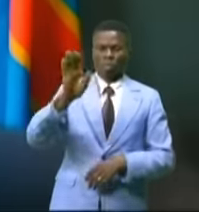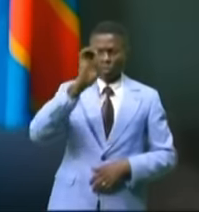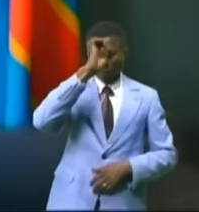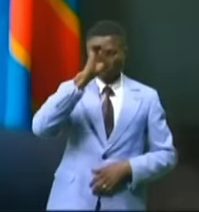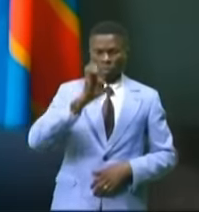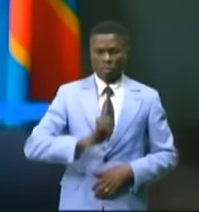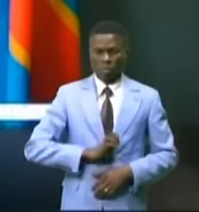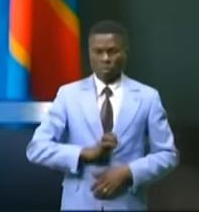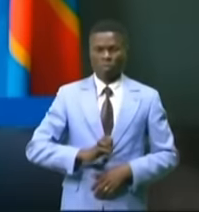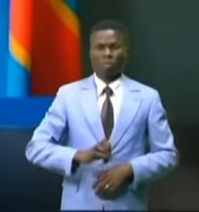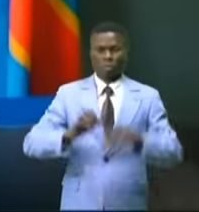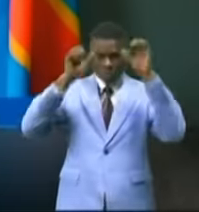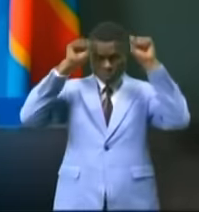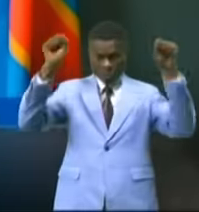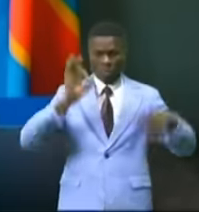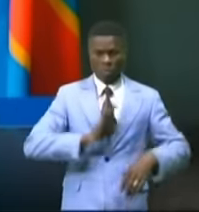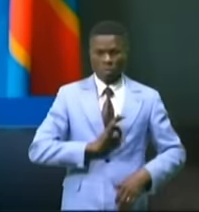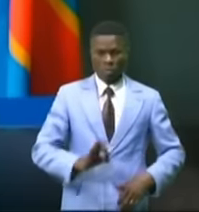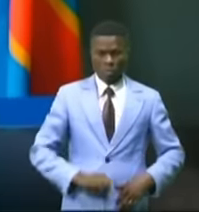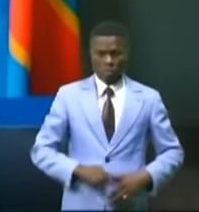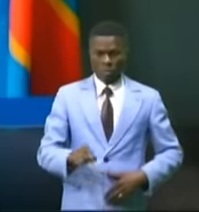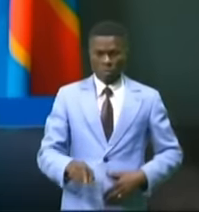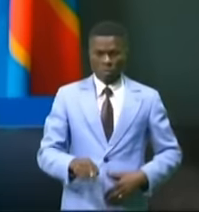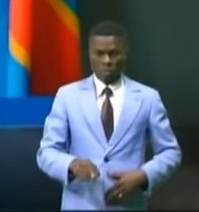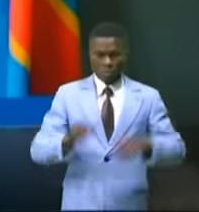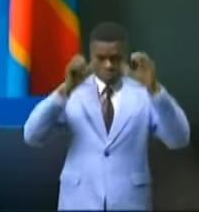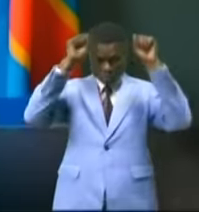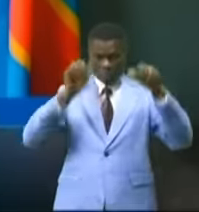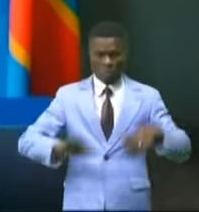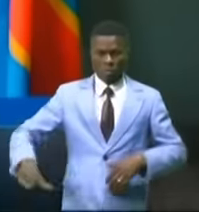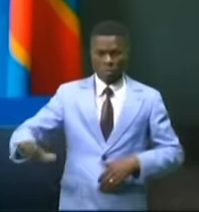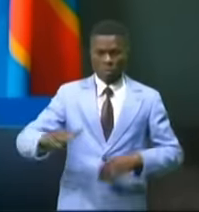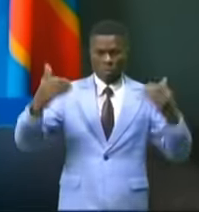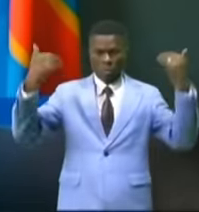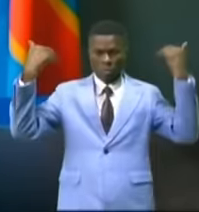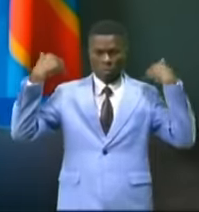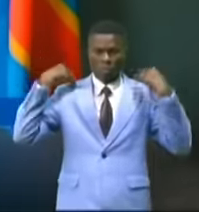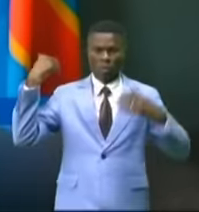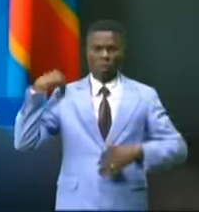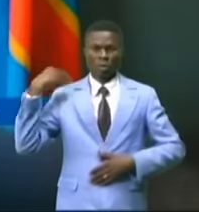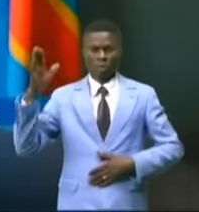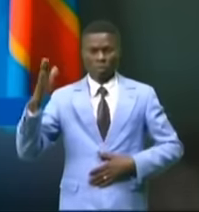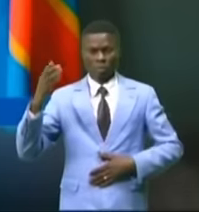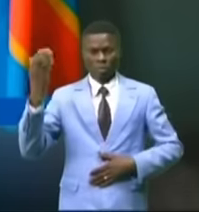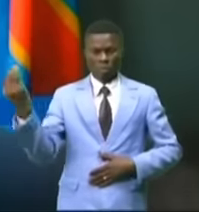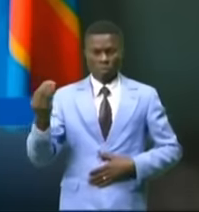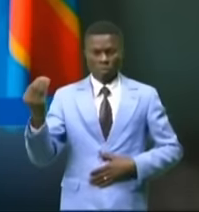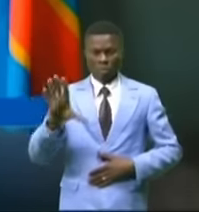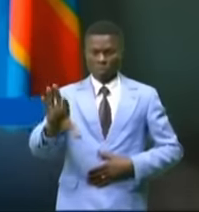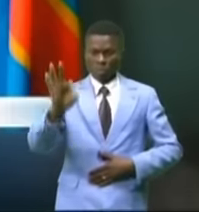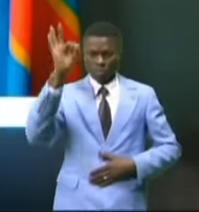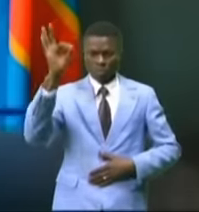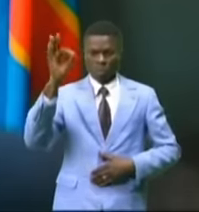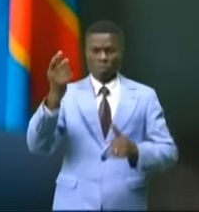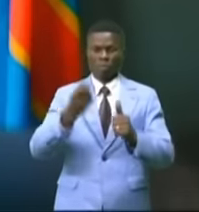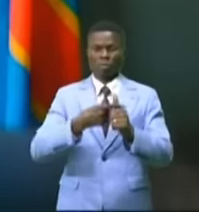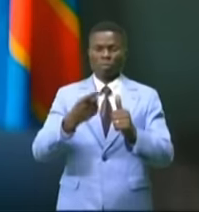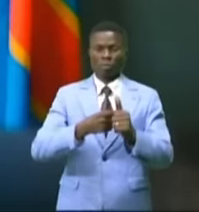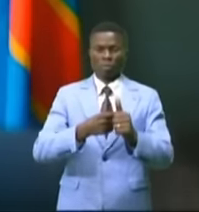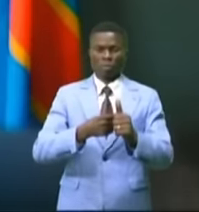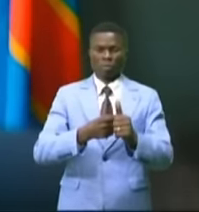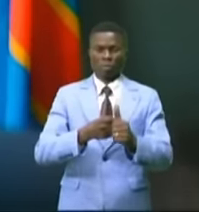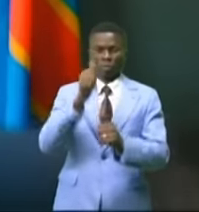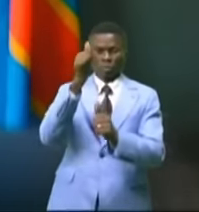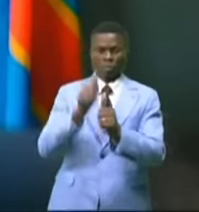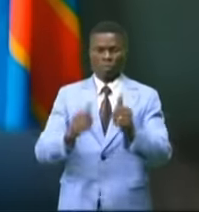Excellence Félix-Antoine Tshisekedi Tshilombo, président de la République, chef de l'État, pour avoir porté son choix sur chaque